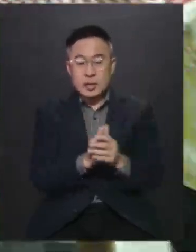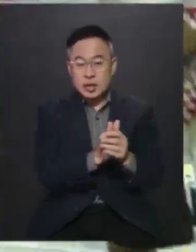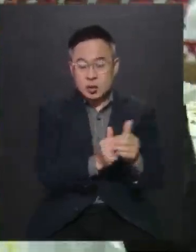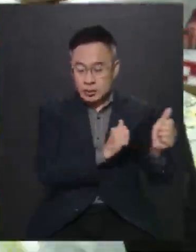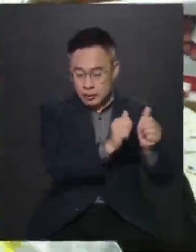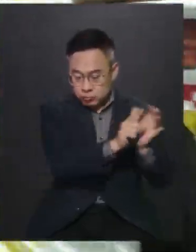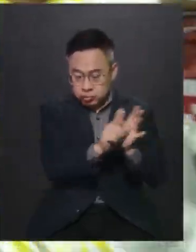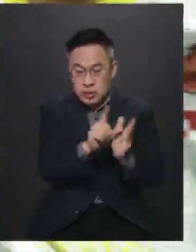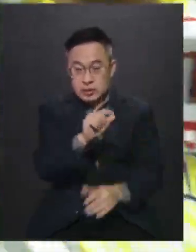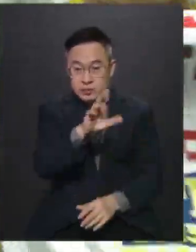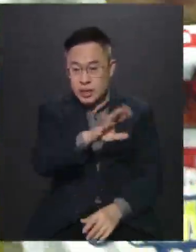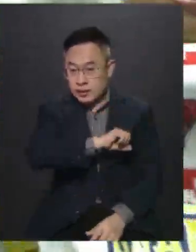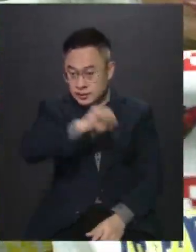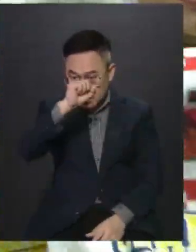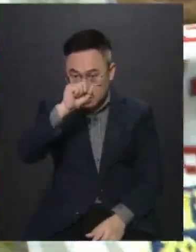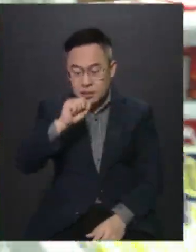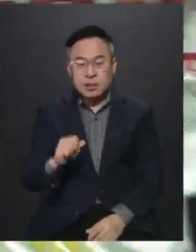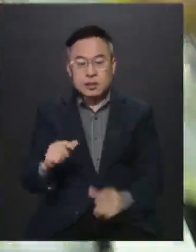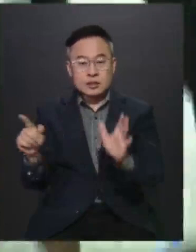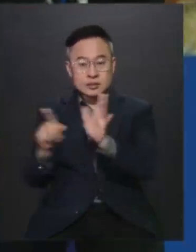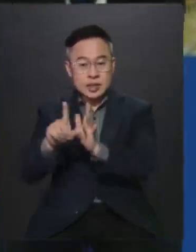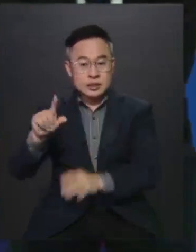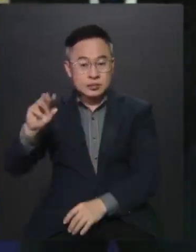ครั้งแรกของสโมสรลุ้นทำแชมป์ไร้พ่